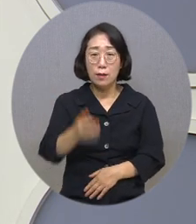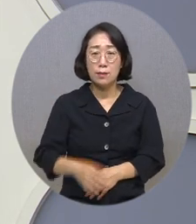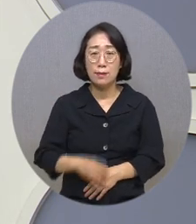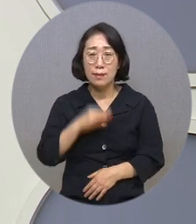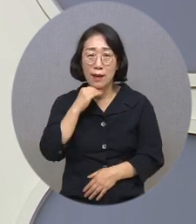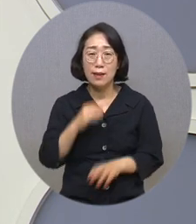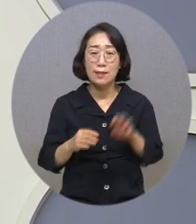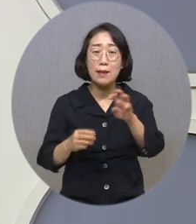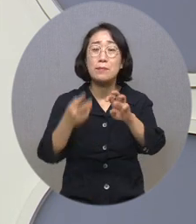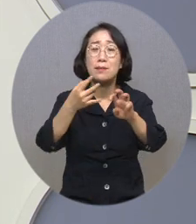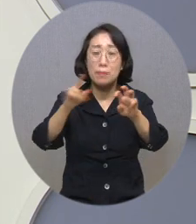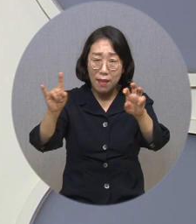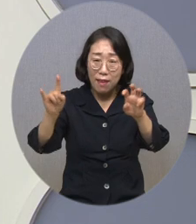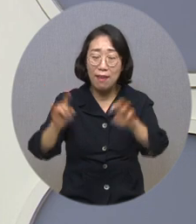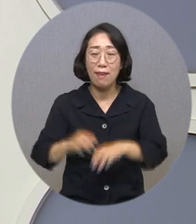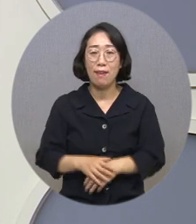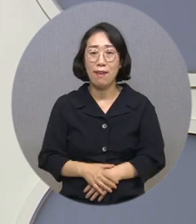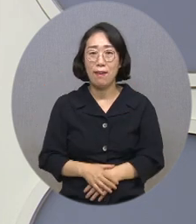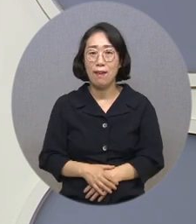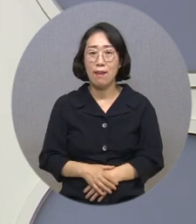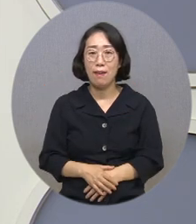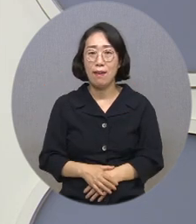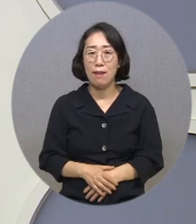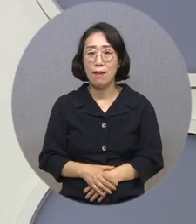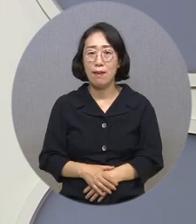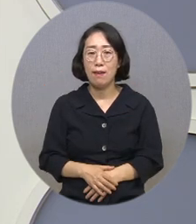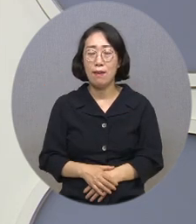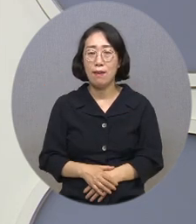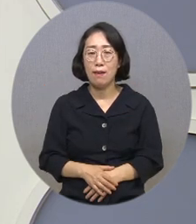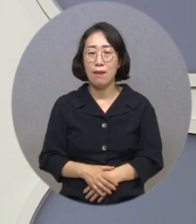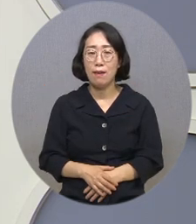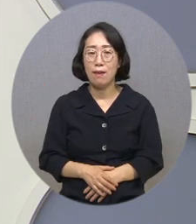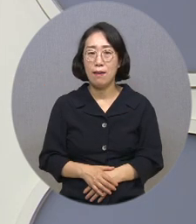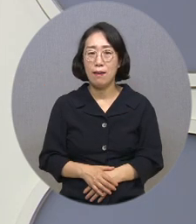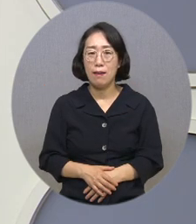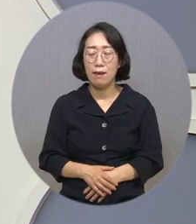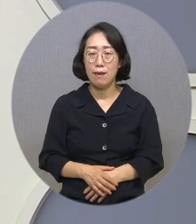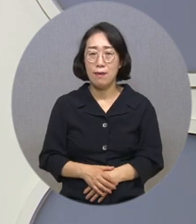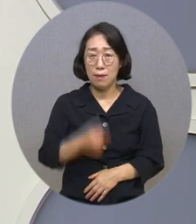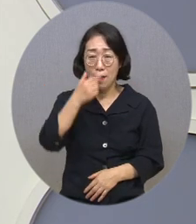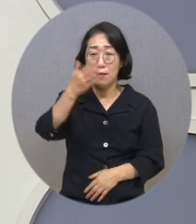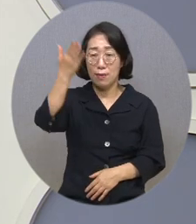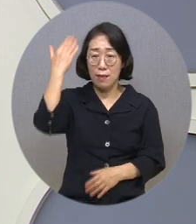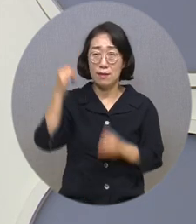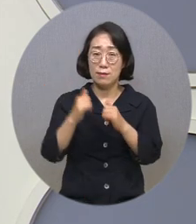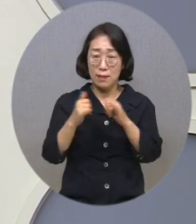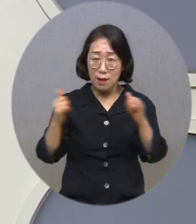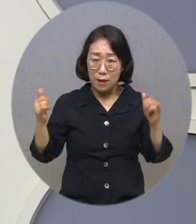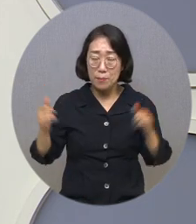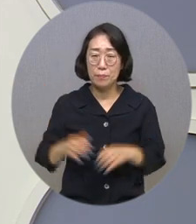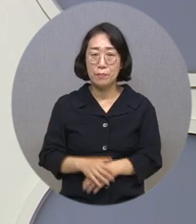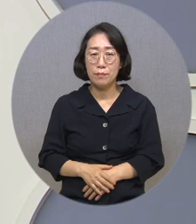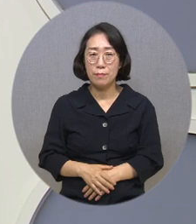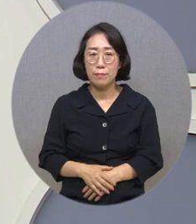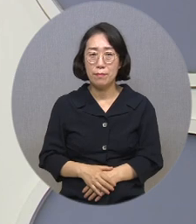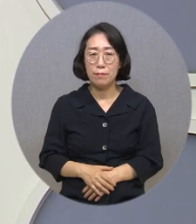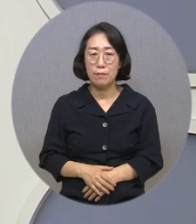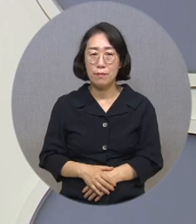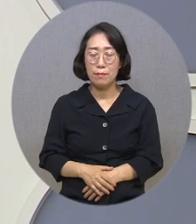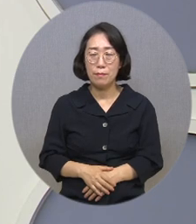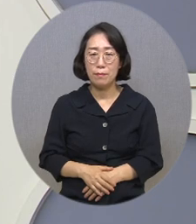30대인데 애비 없는 막 뭐 옛날 어르신들이 얘기한 그런 말 듣기